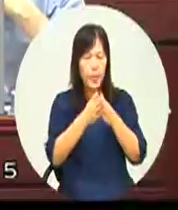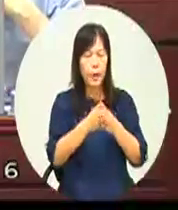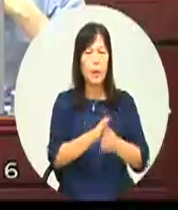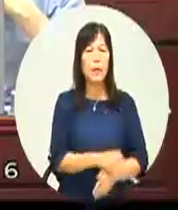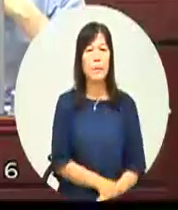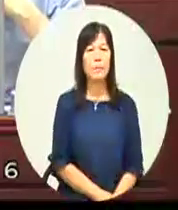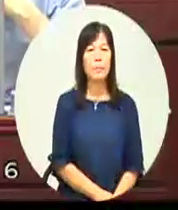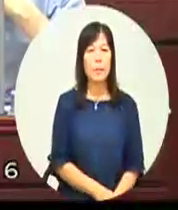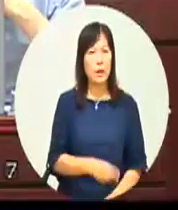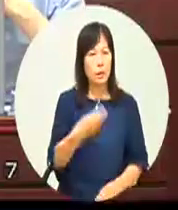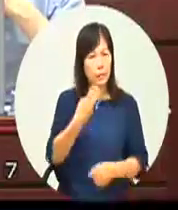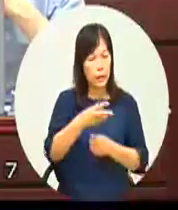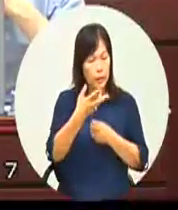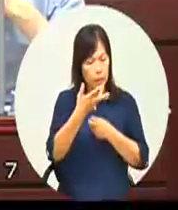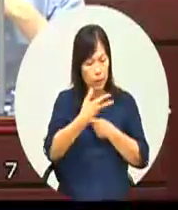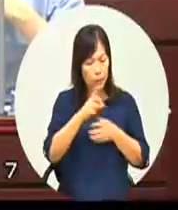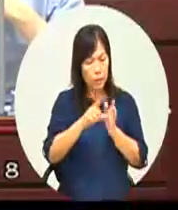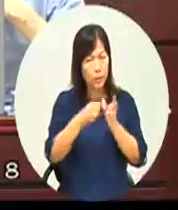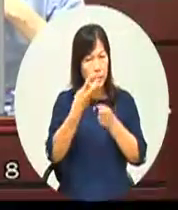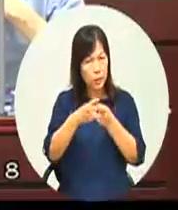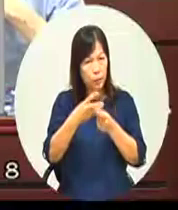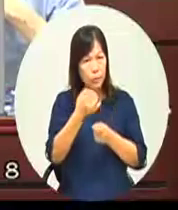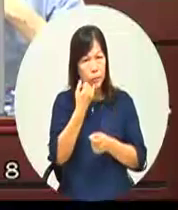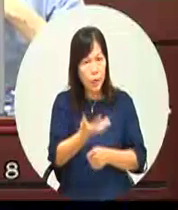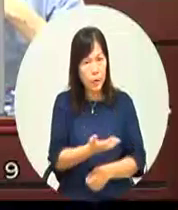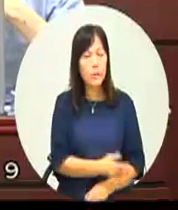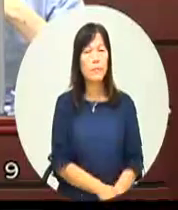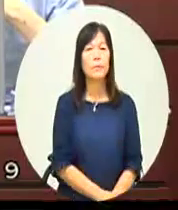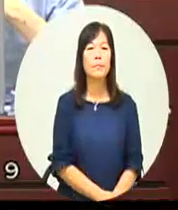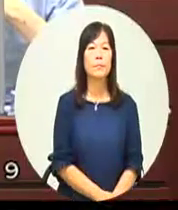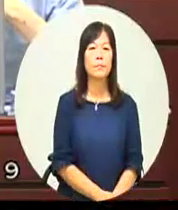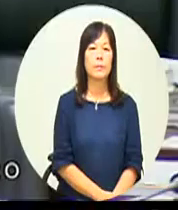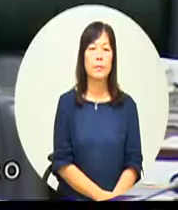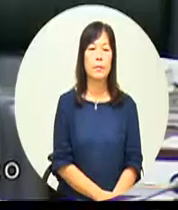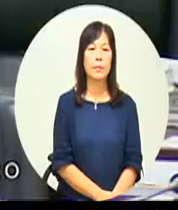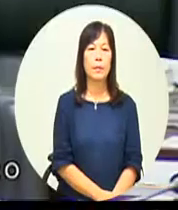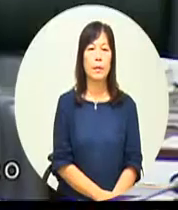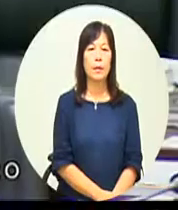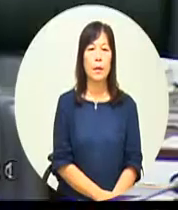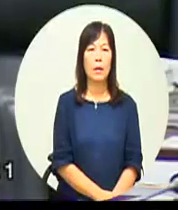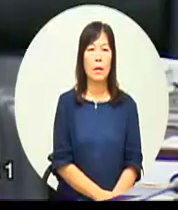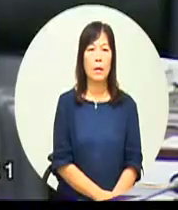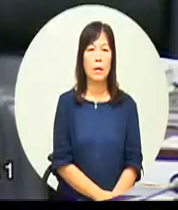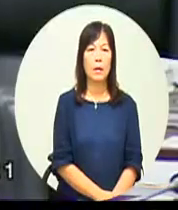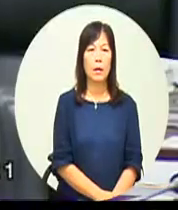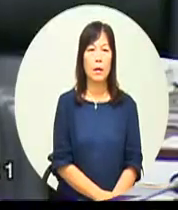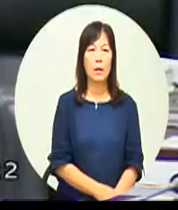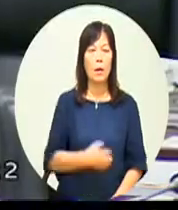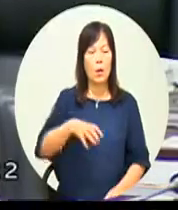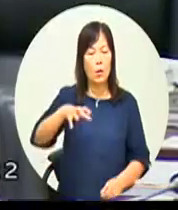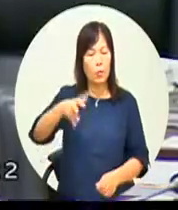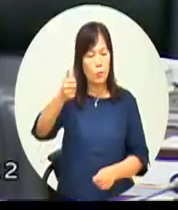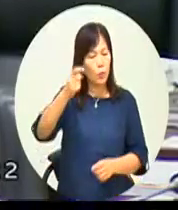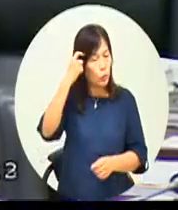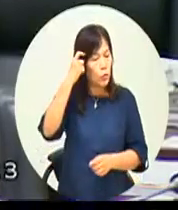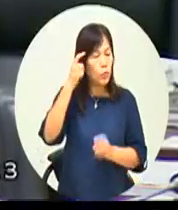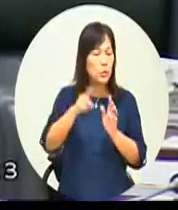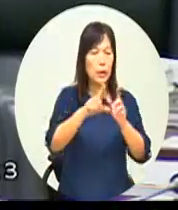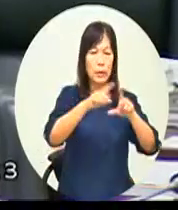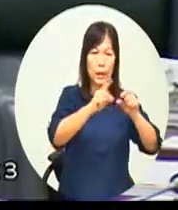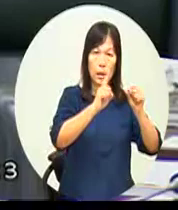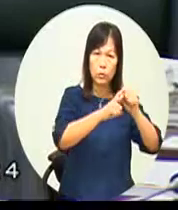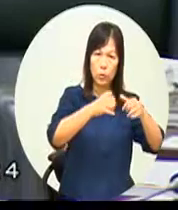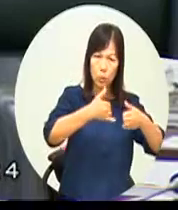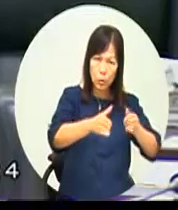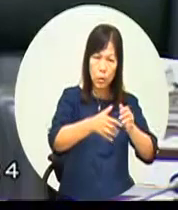可以再给我三分钟吗？ 哦，给您一点三分钟。 好，谢谢。局长，我是觉得大中路其实以